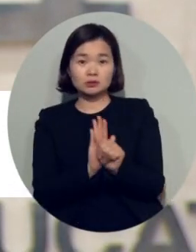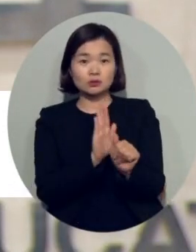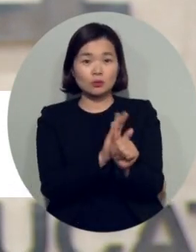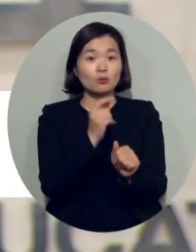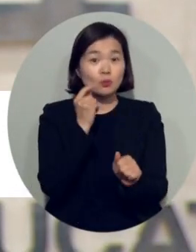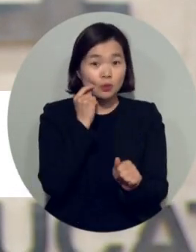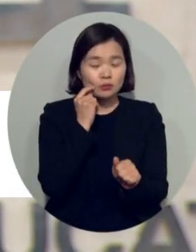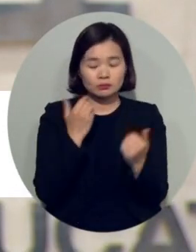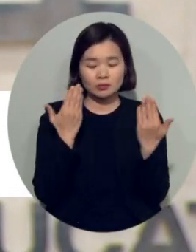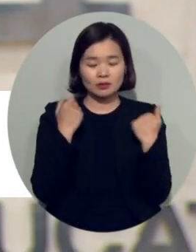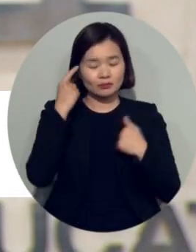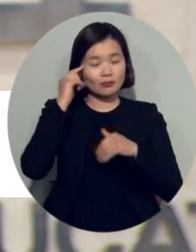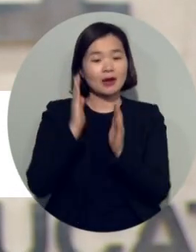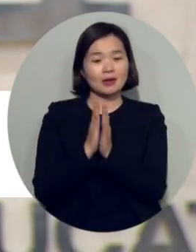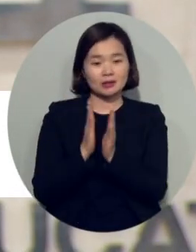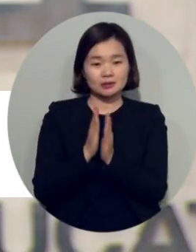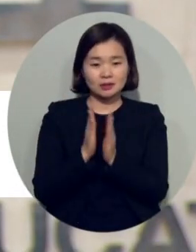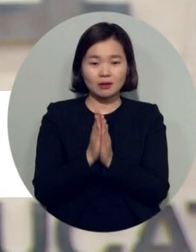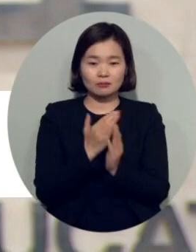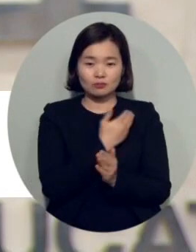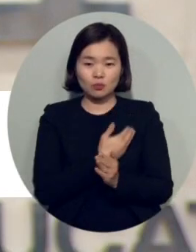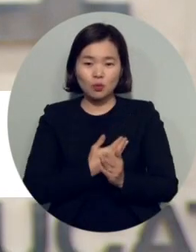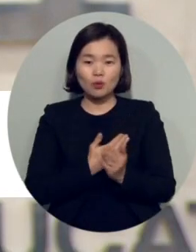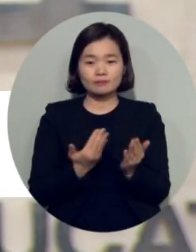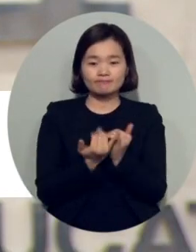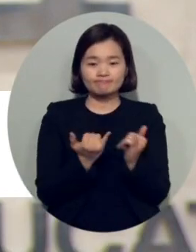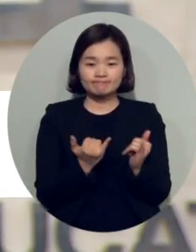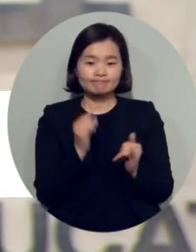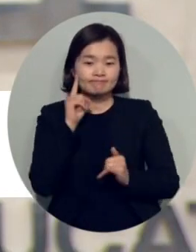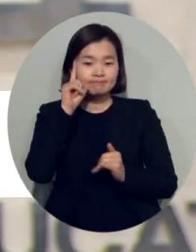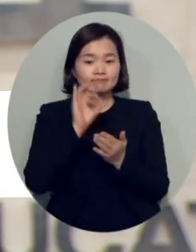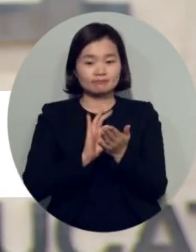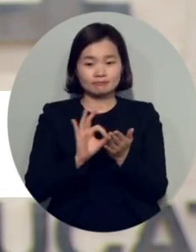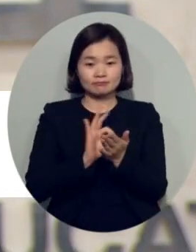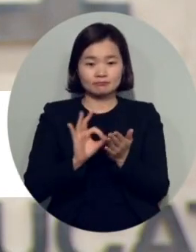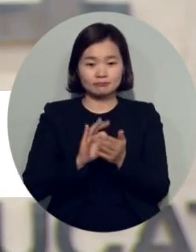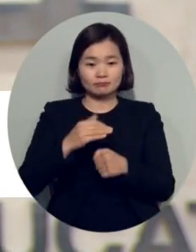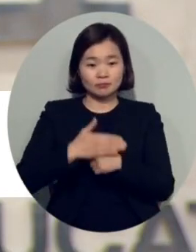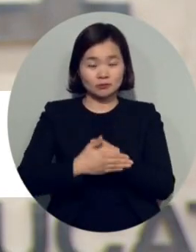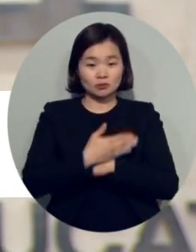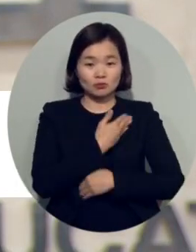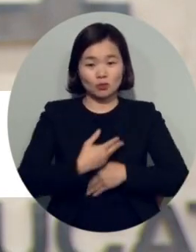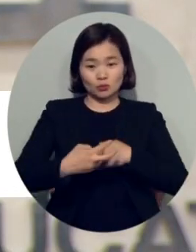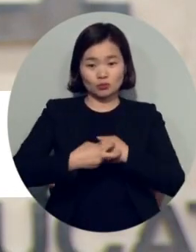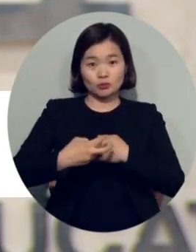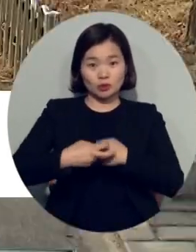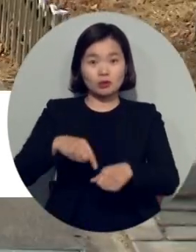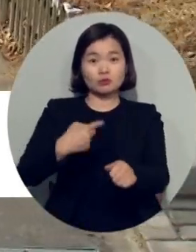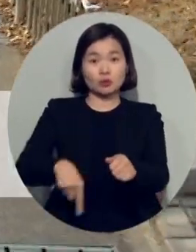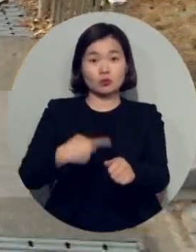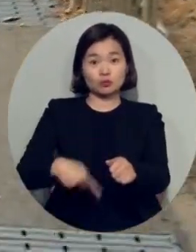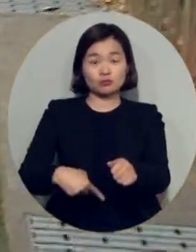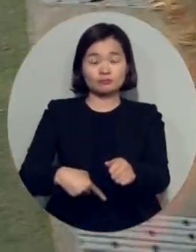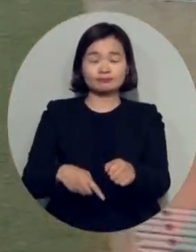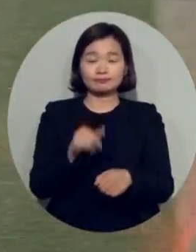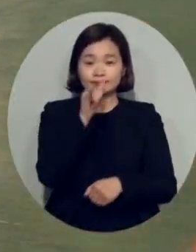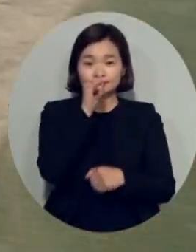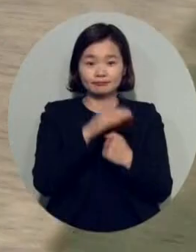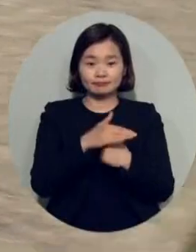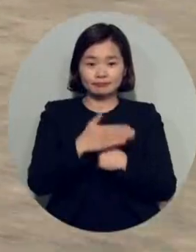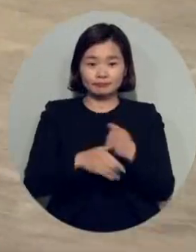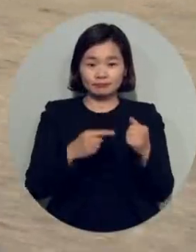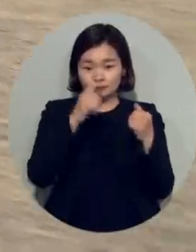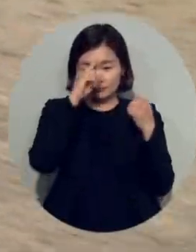학교가 주체가 되어서 보건 인력이나 강화를 하는 거고 실제로 대구시 보건교사들은 또 제가 따로 교육도 했었거든요. 대구시